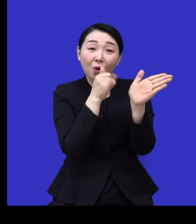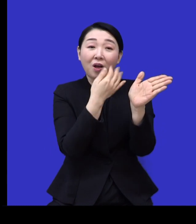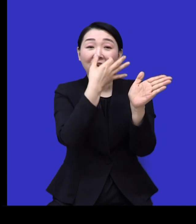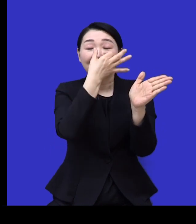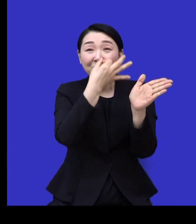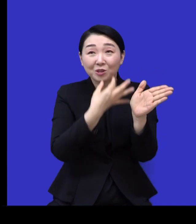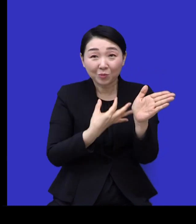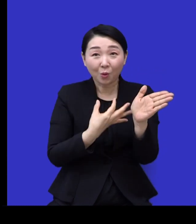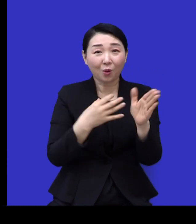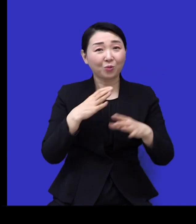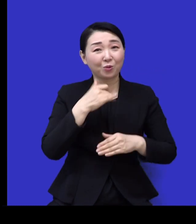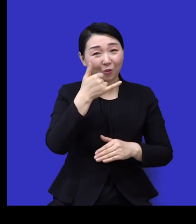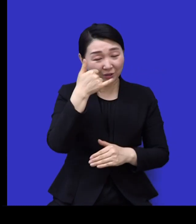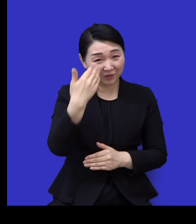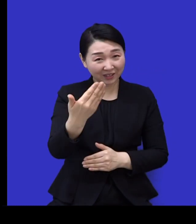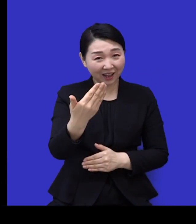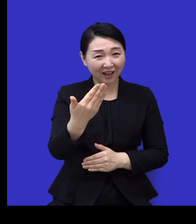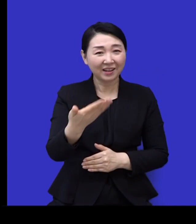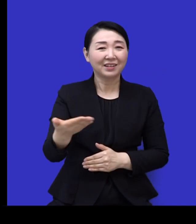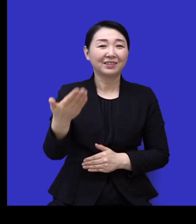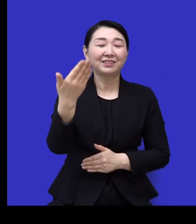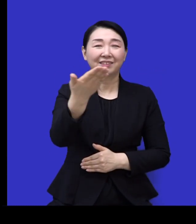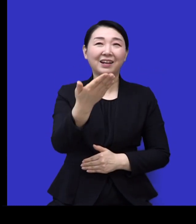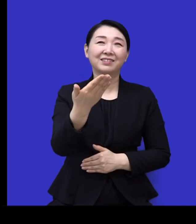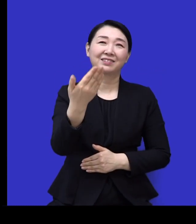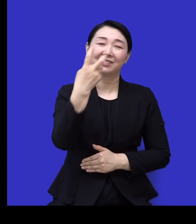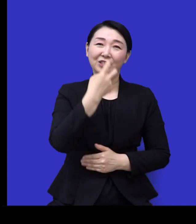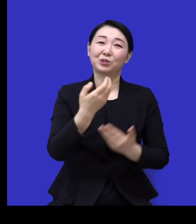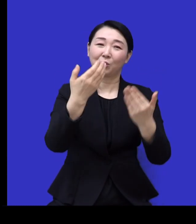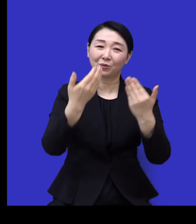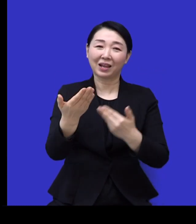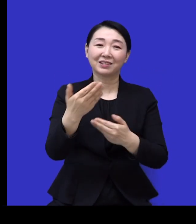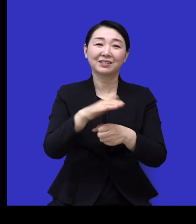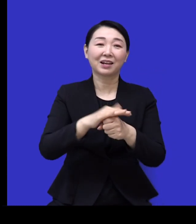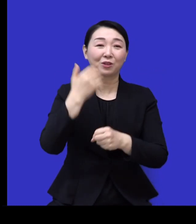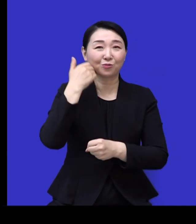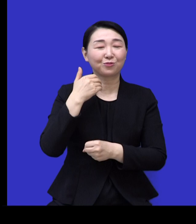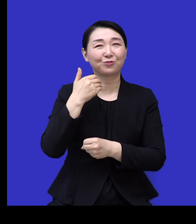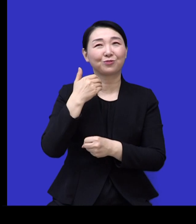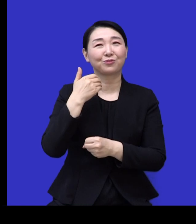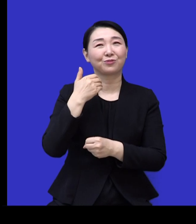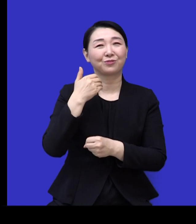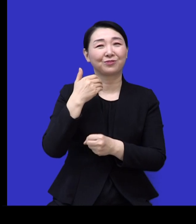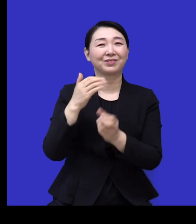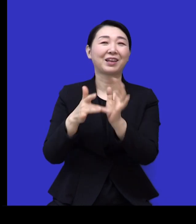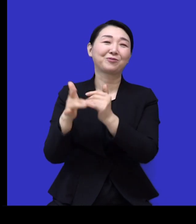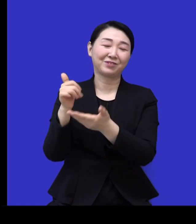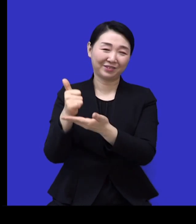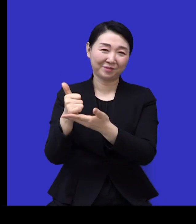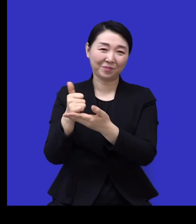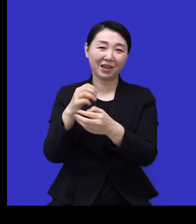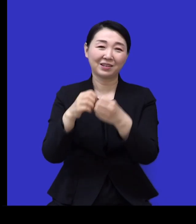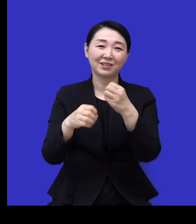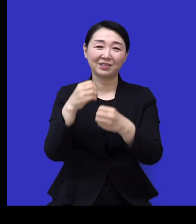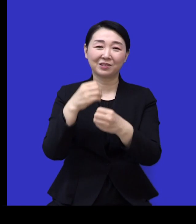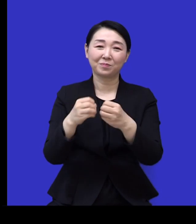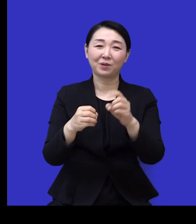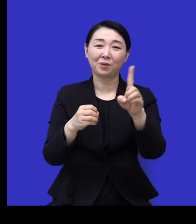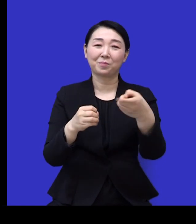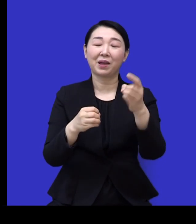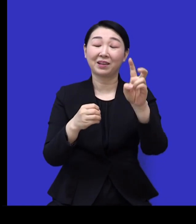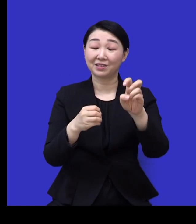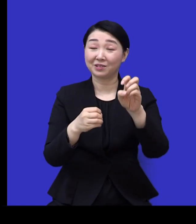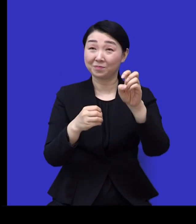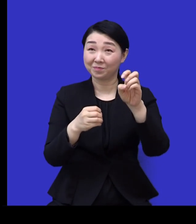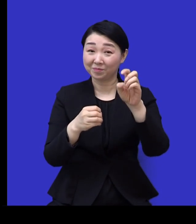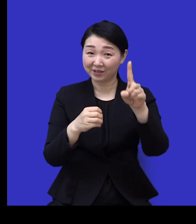두려우십니까? 늘 당신을 지키시고 당신을 사랑하신 분 야. 그분은 예수님입니다. 이렇게 뭉클했어. 뭉클. 시편 121편 뭐